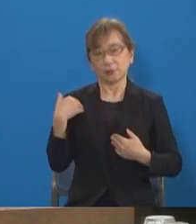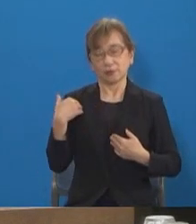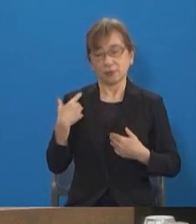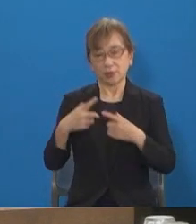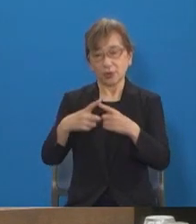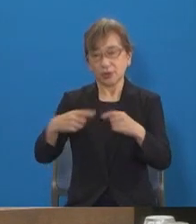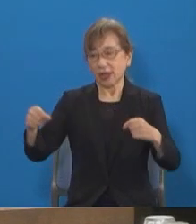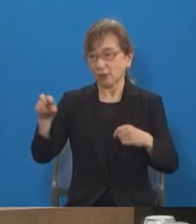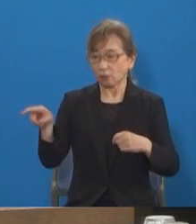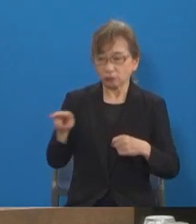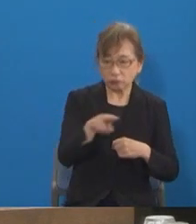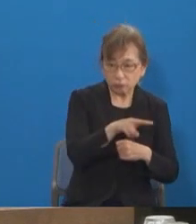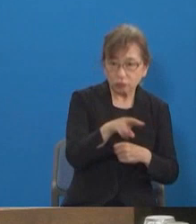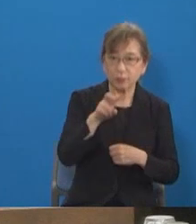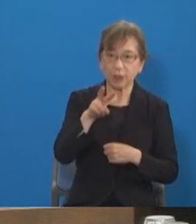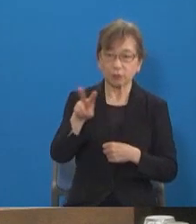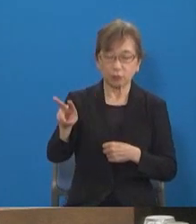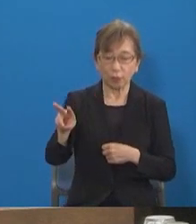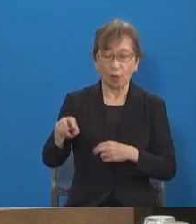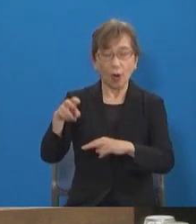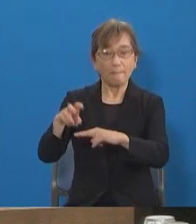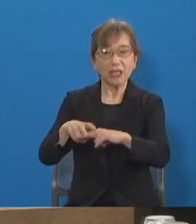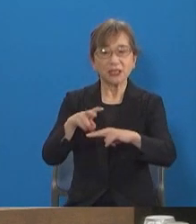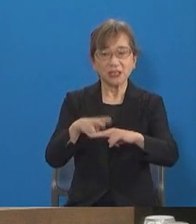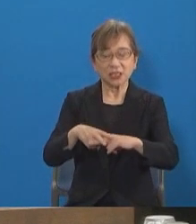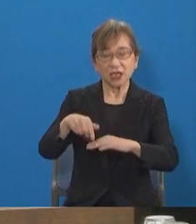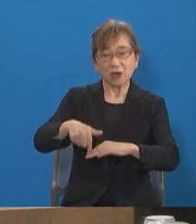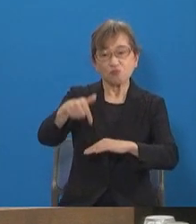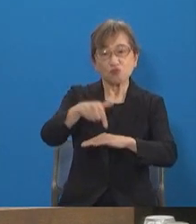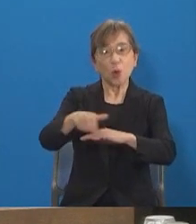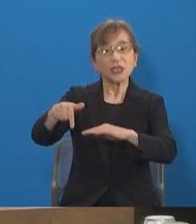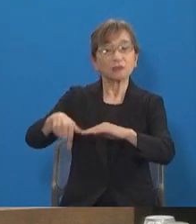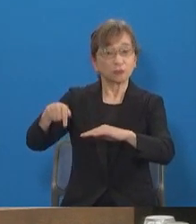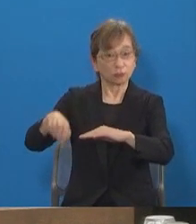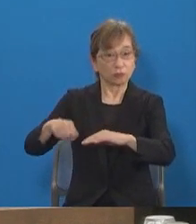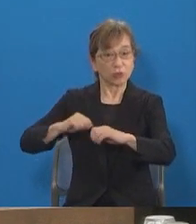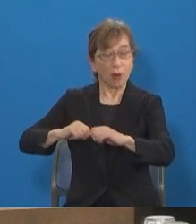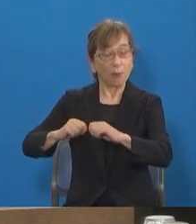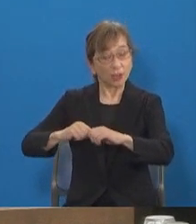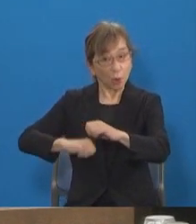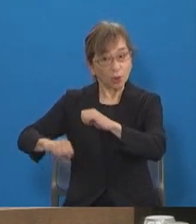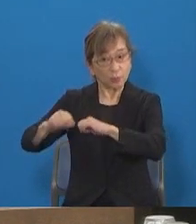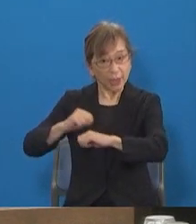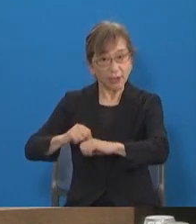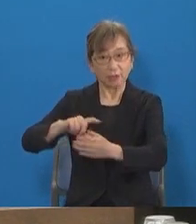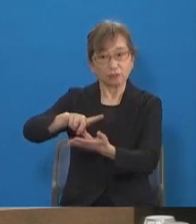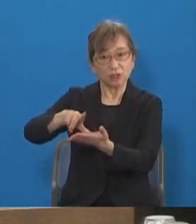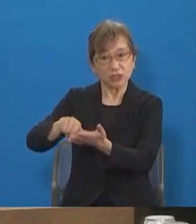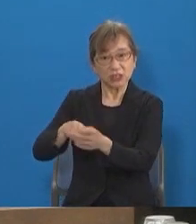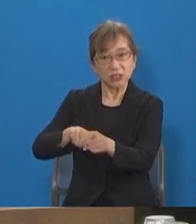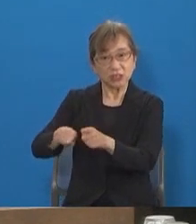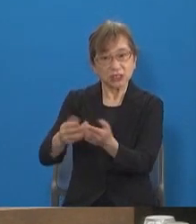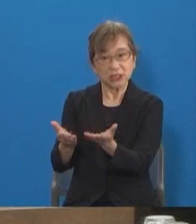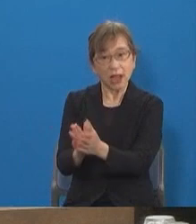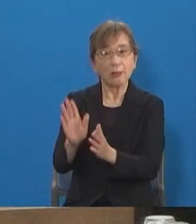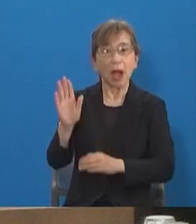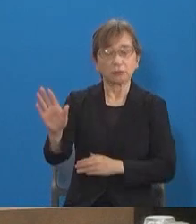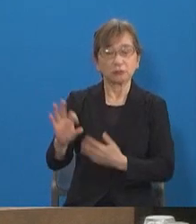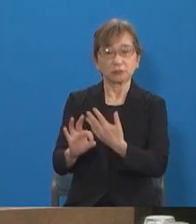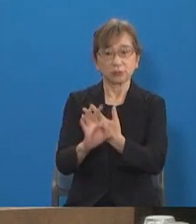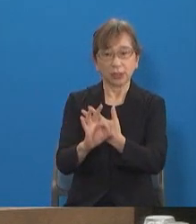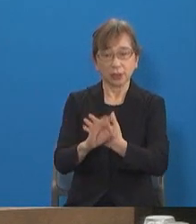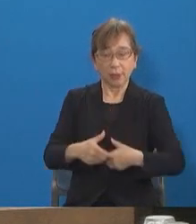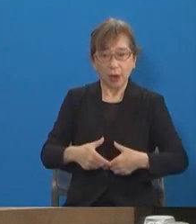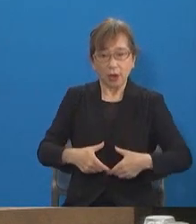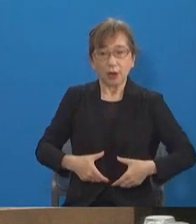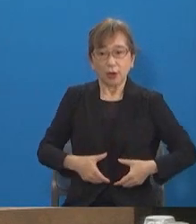国に目を向けると、ベンチプロジェクトとして大々的に取り組まれている自治体もあります。例えば福岡